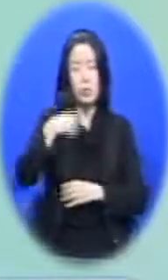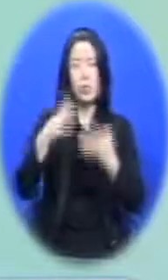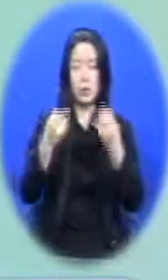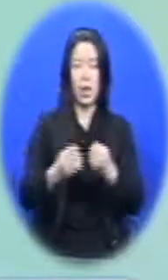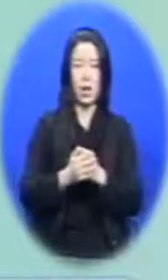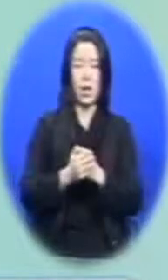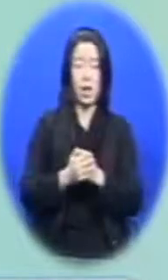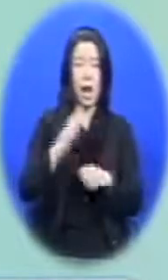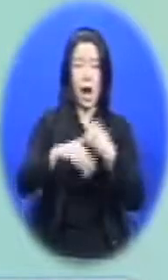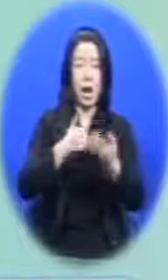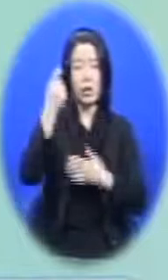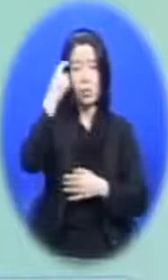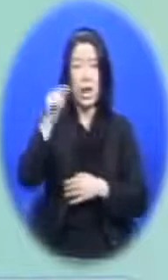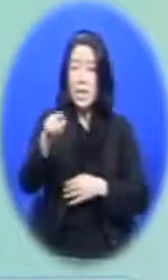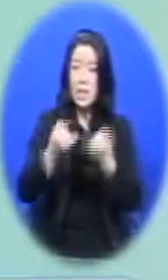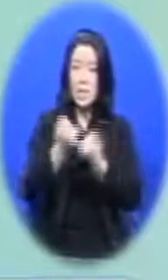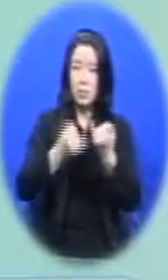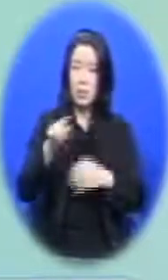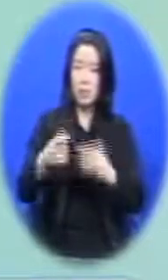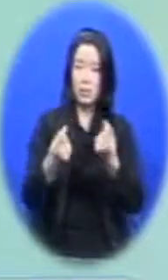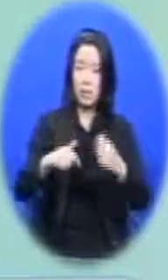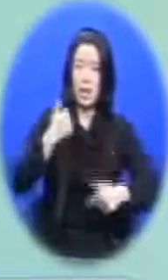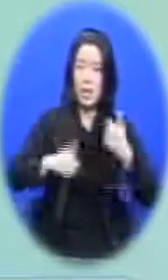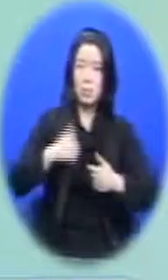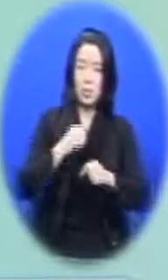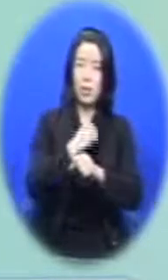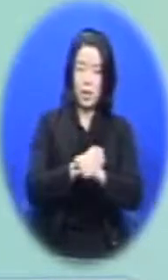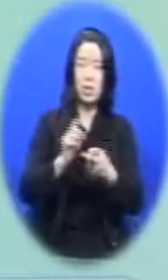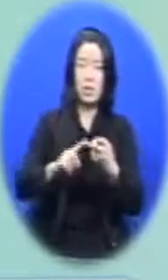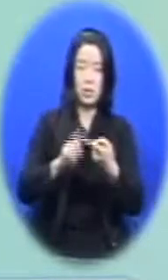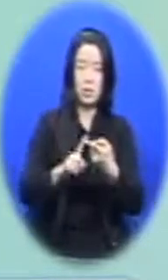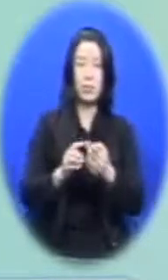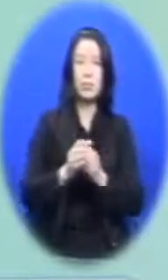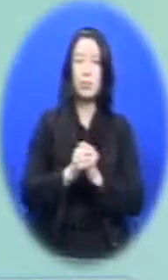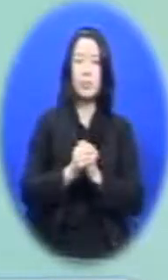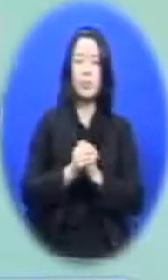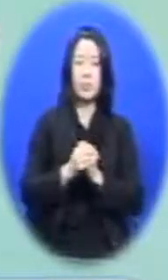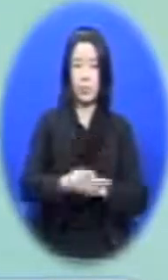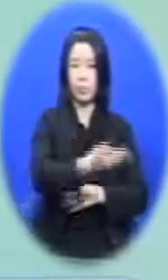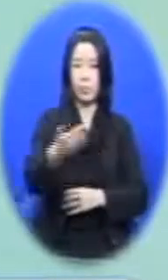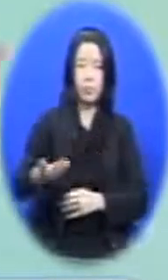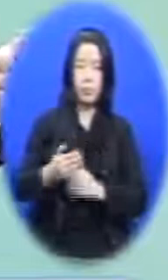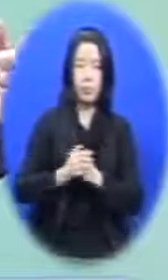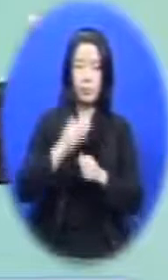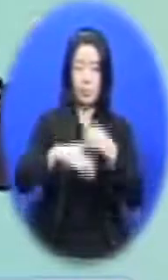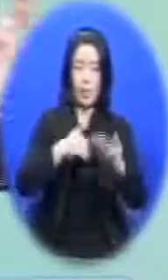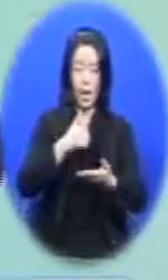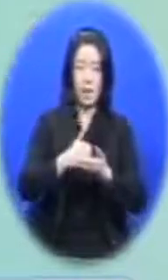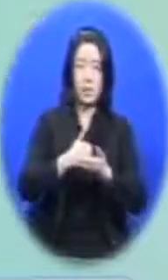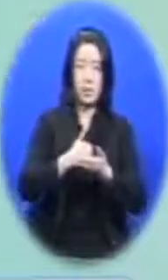하나님이 왜 이 자매를 그렇게 기쁘다고 하셨는지. 여러분